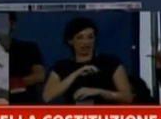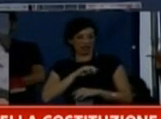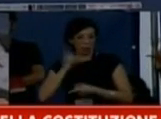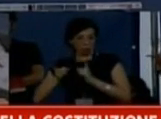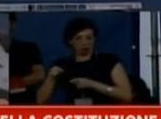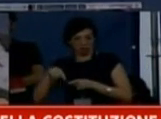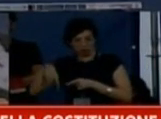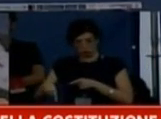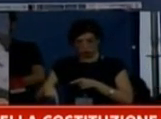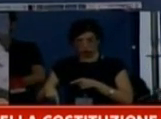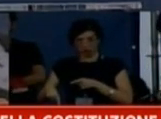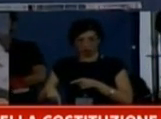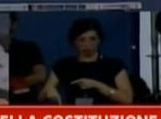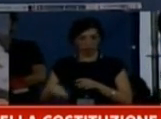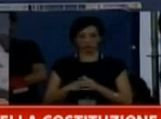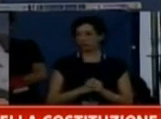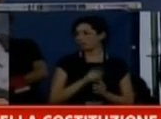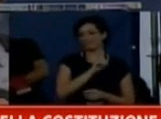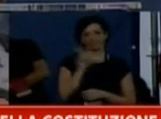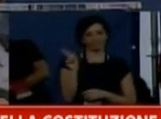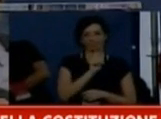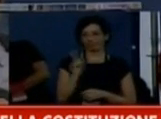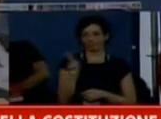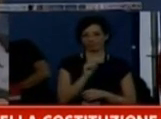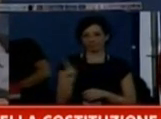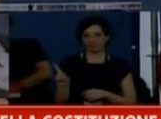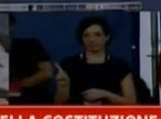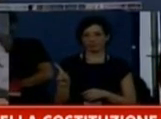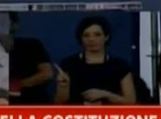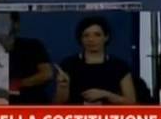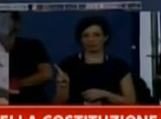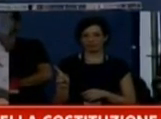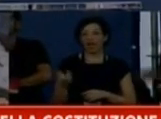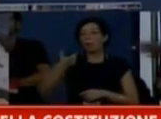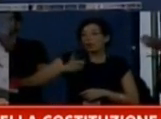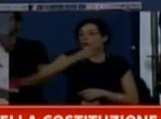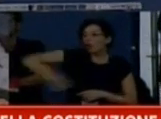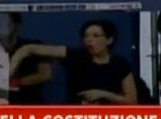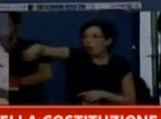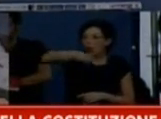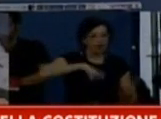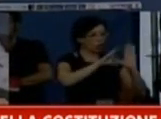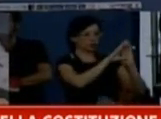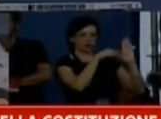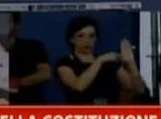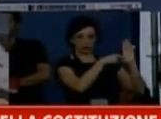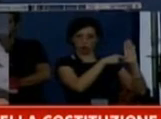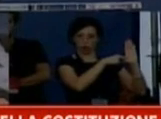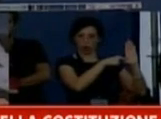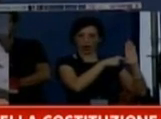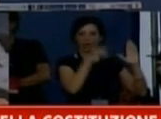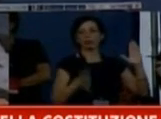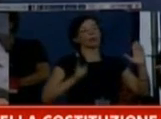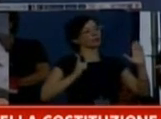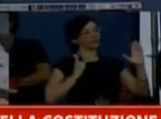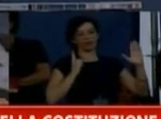Ecco perché dobbiamo difendere l'impianto costituzionale. Qui mi riferisco alla idea che è andata molto